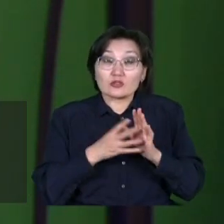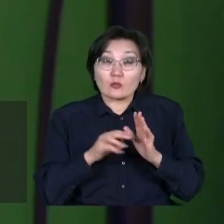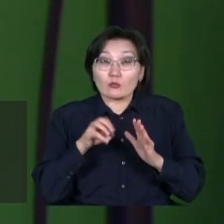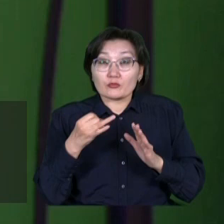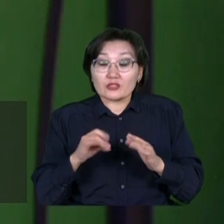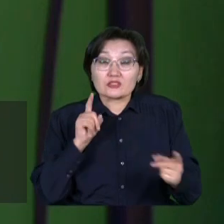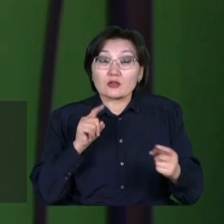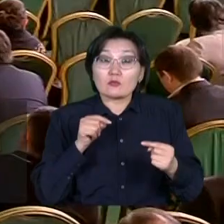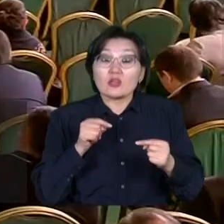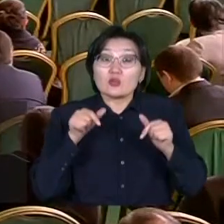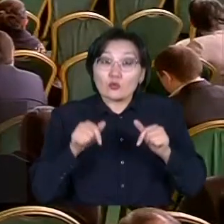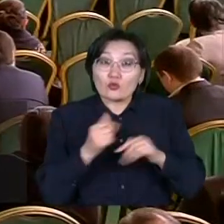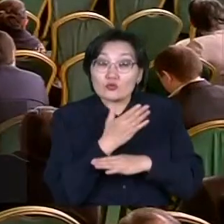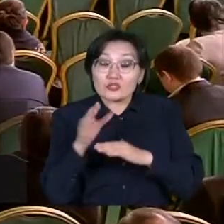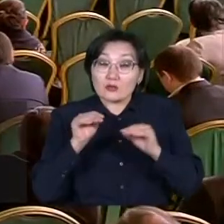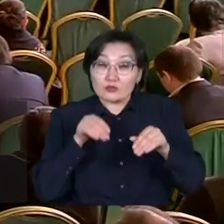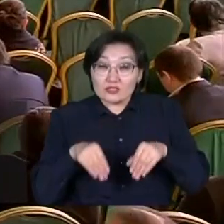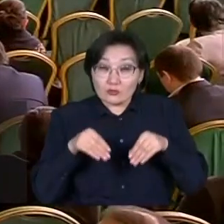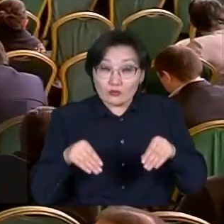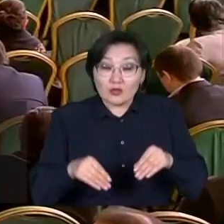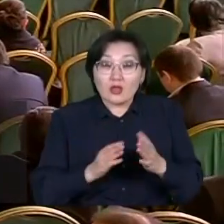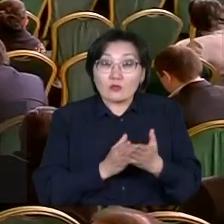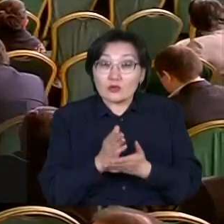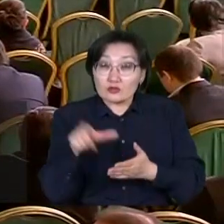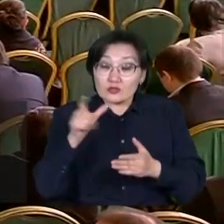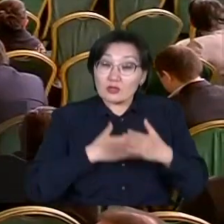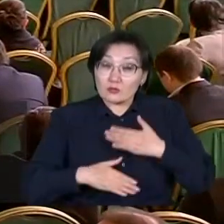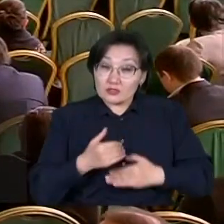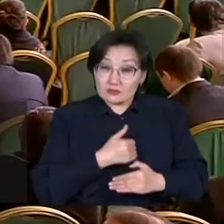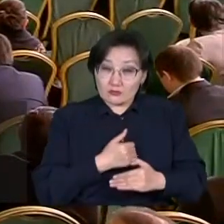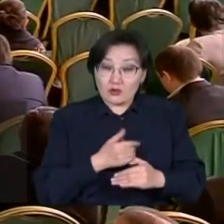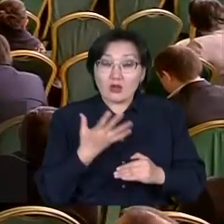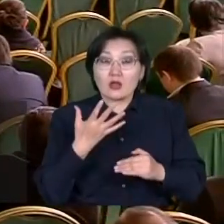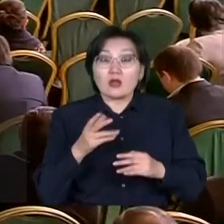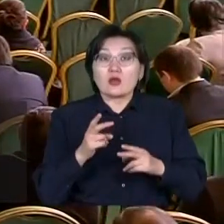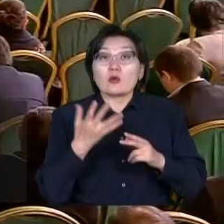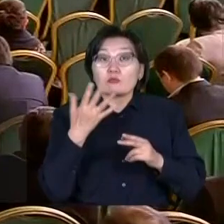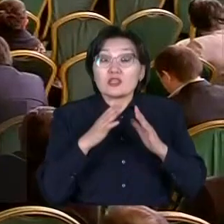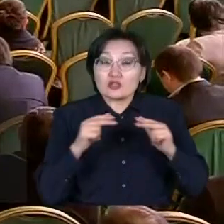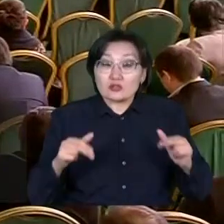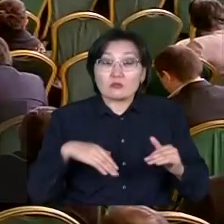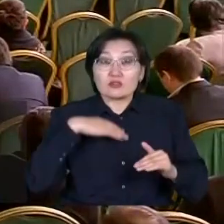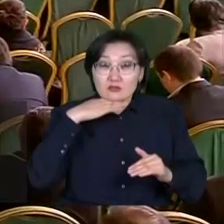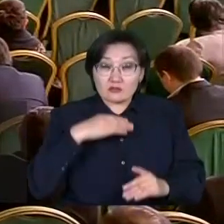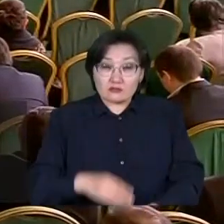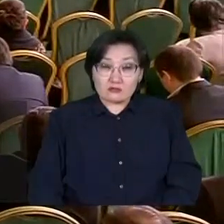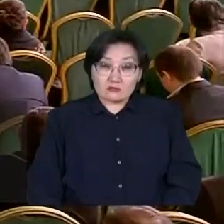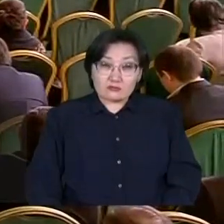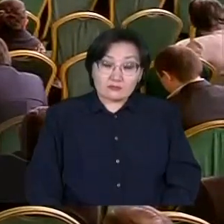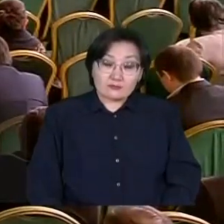мамырға қарсы осы алаңды гүлдендіріп, ардагерлерді бір қуансақ деген өтініш. 5 шырша болса жеткілікті.